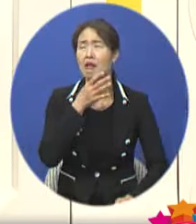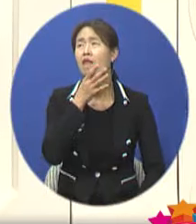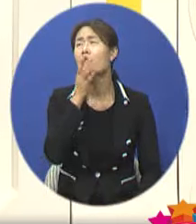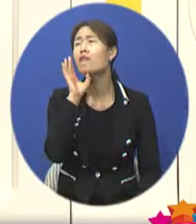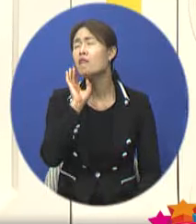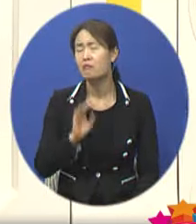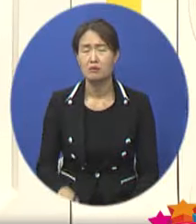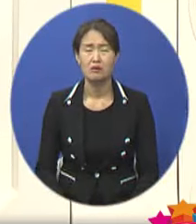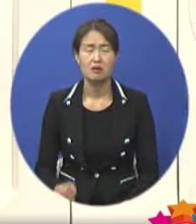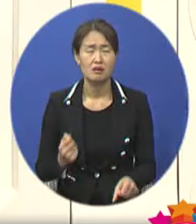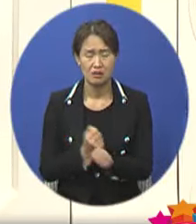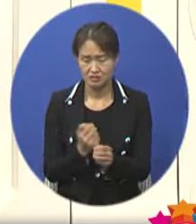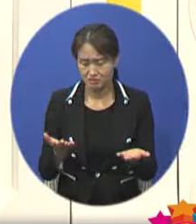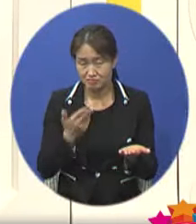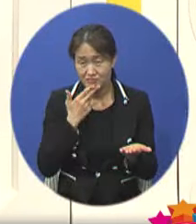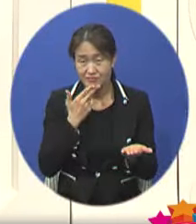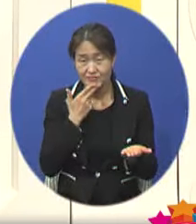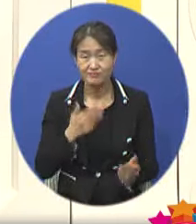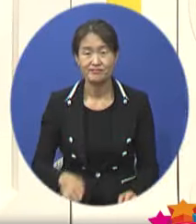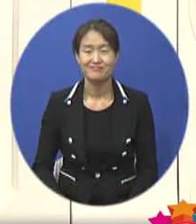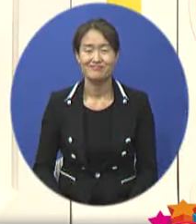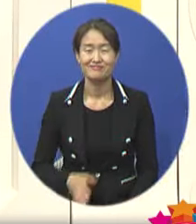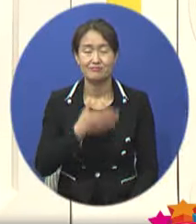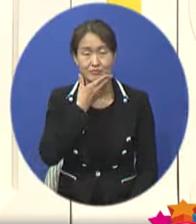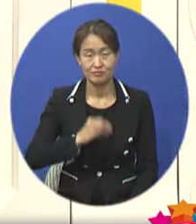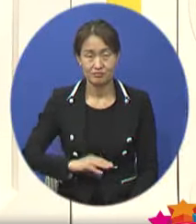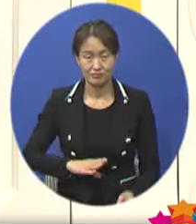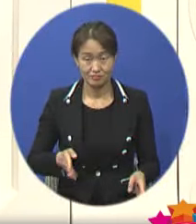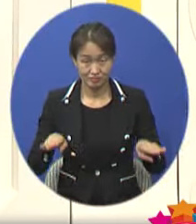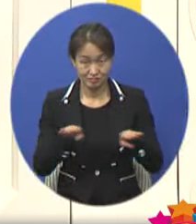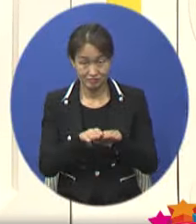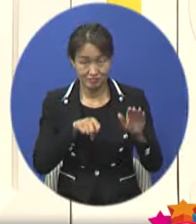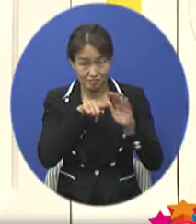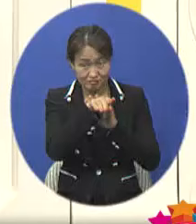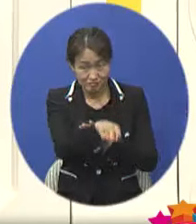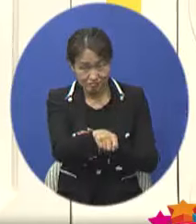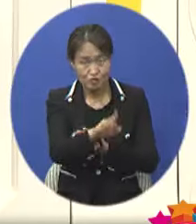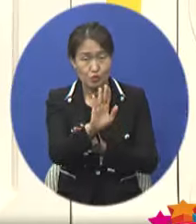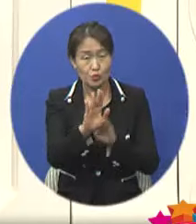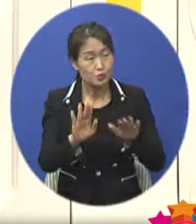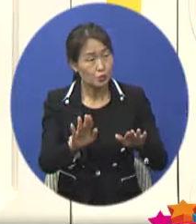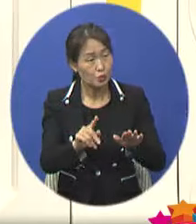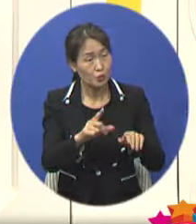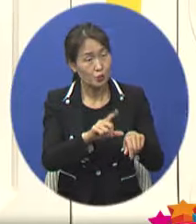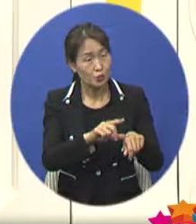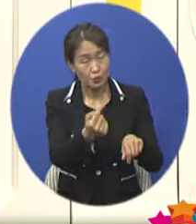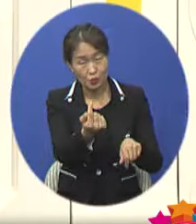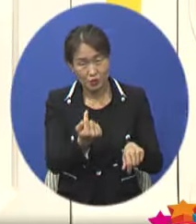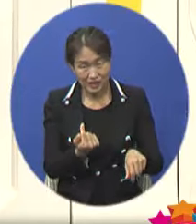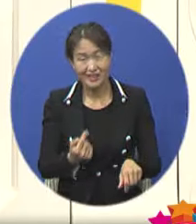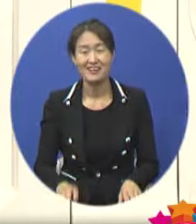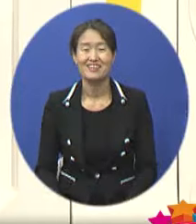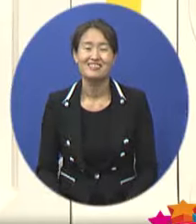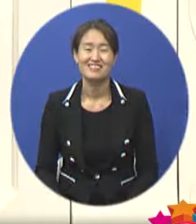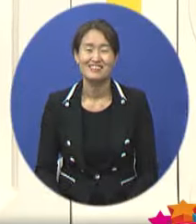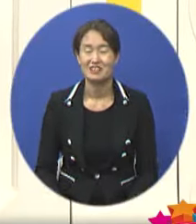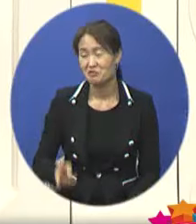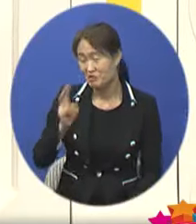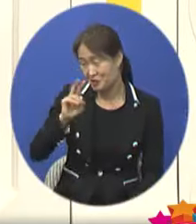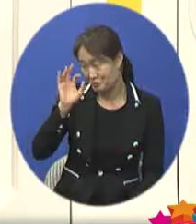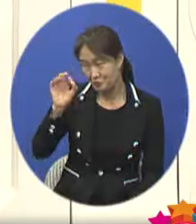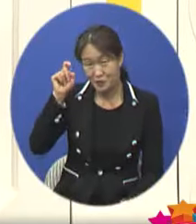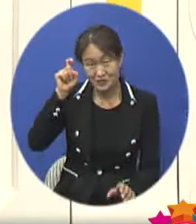많으니까 뭐 할 일도 없고 그래서 복지관에 갔다가 한 네. 요 시간 되면 옵니다. 이제 요 노래 예. 소리 들으려고. 예.